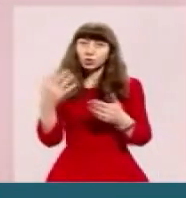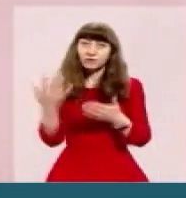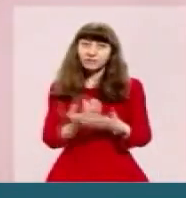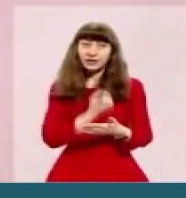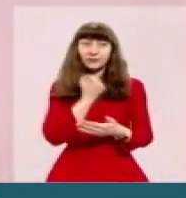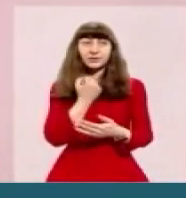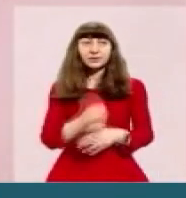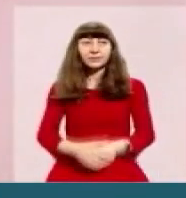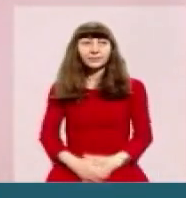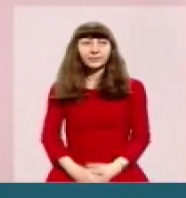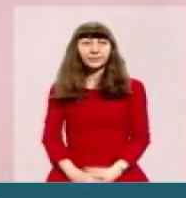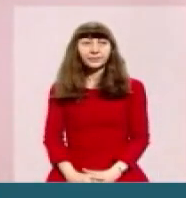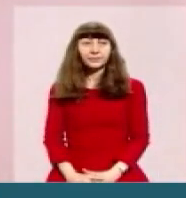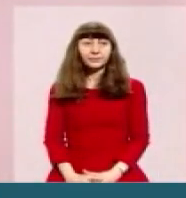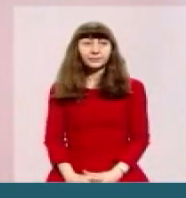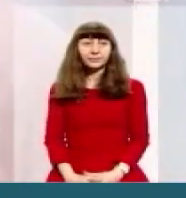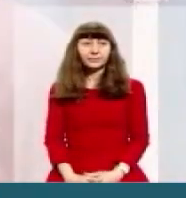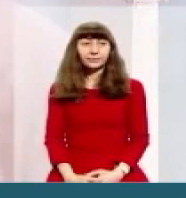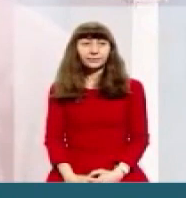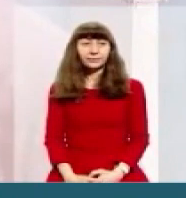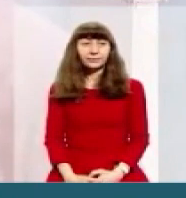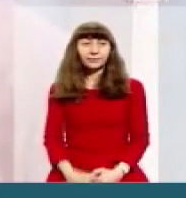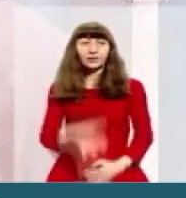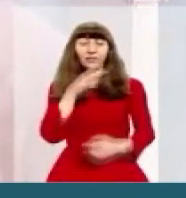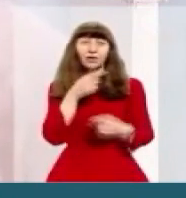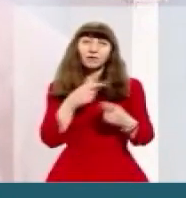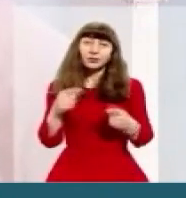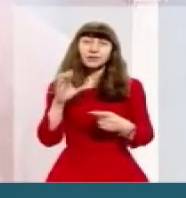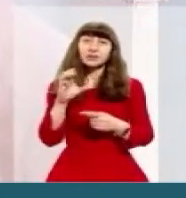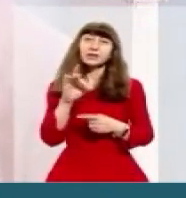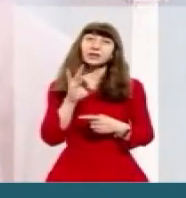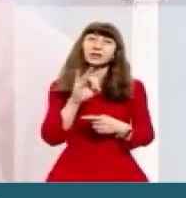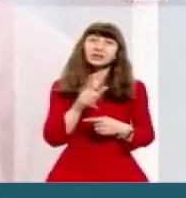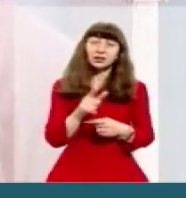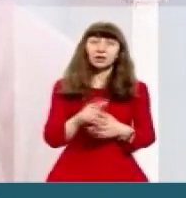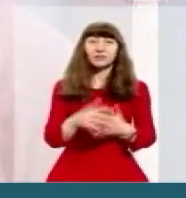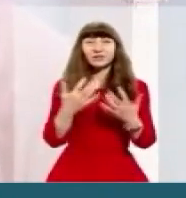выявляется и прекрасно лечится. Период скринингового обследования в среднем